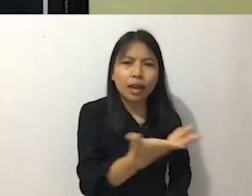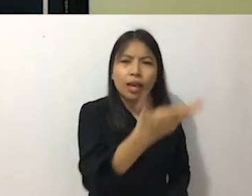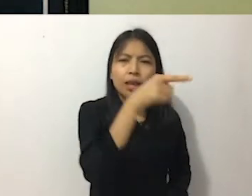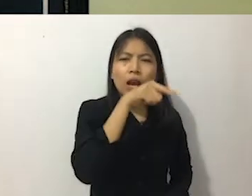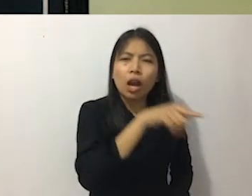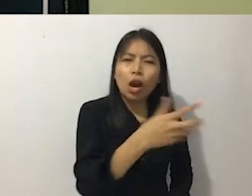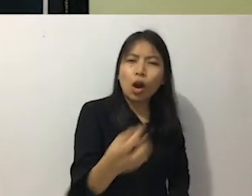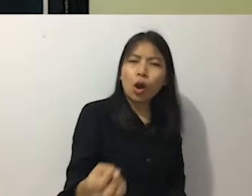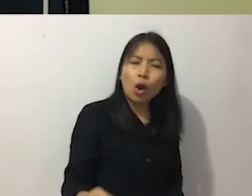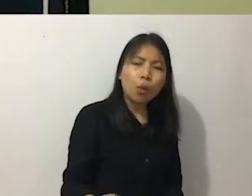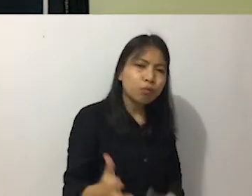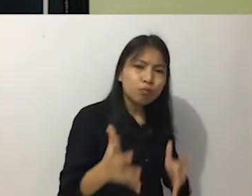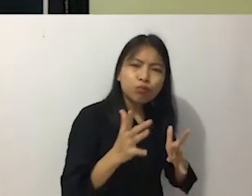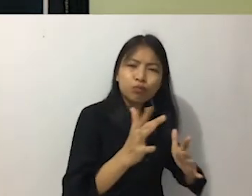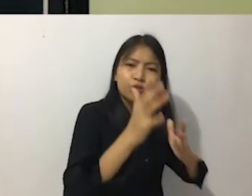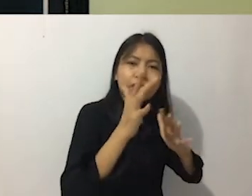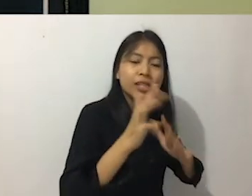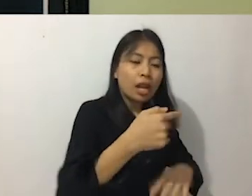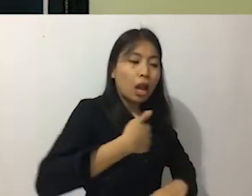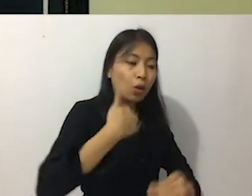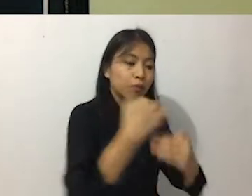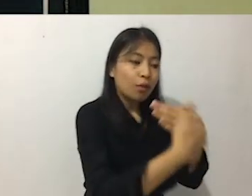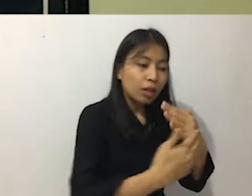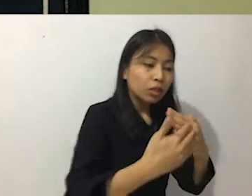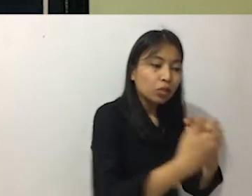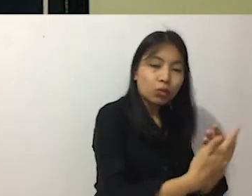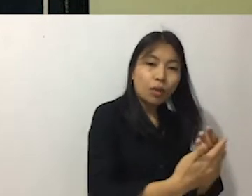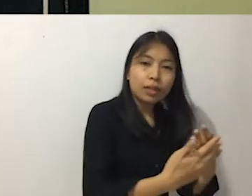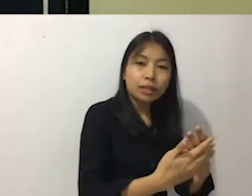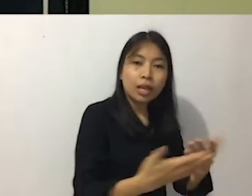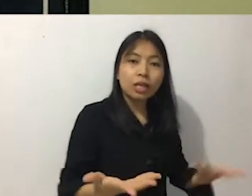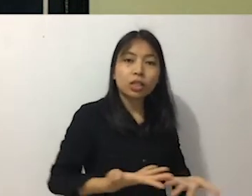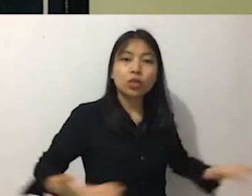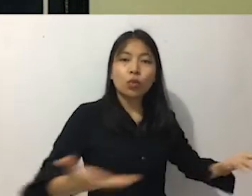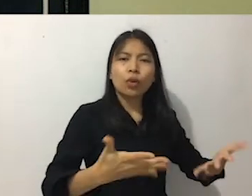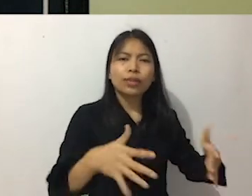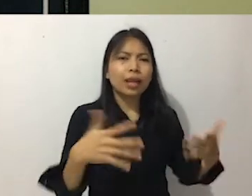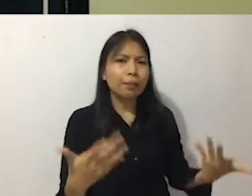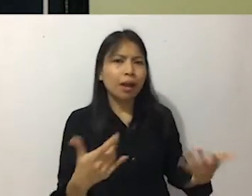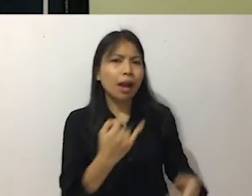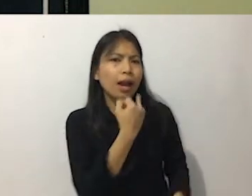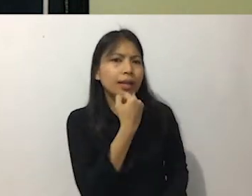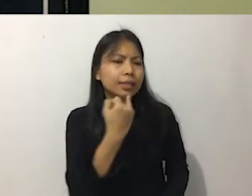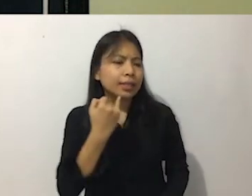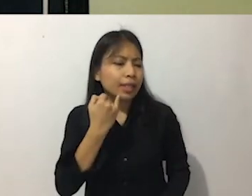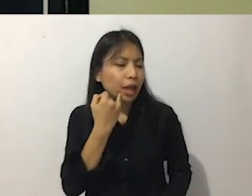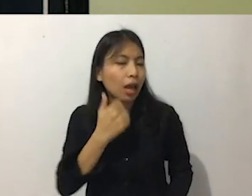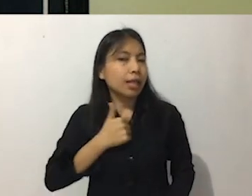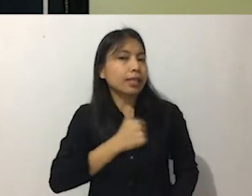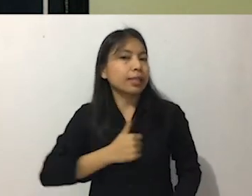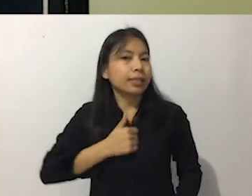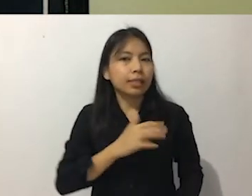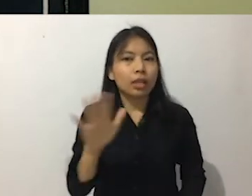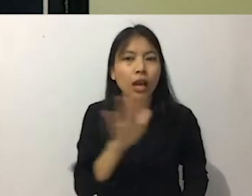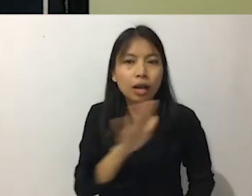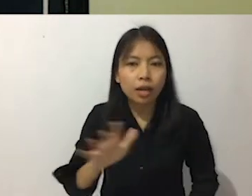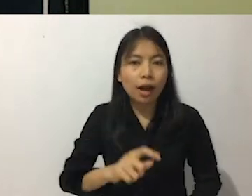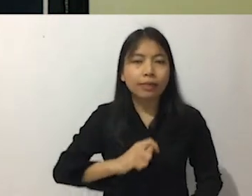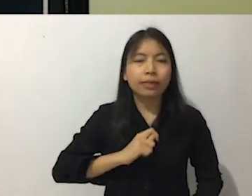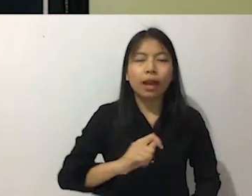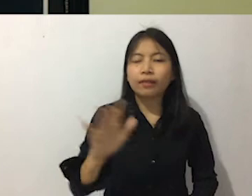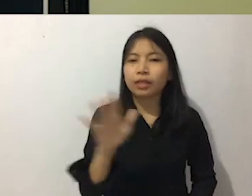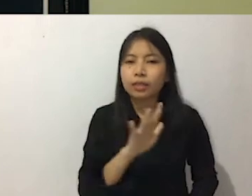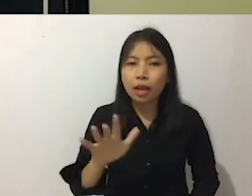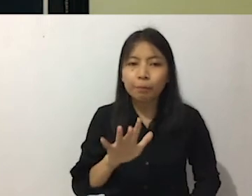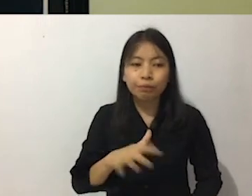engkau. Justru pada waktu Israel tidak setia dan tidak taat. Justru pada waktu Israel hidup dalam dosa. Justru